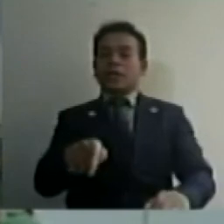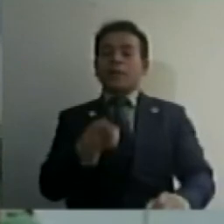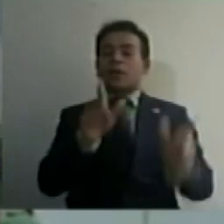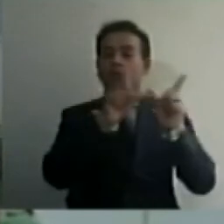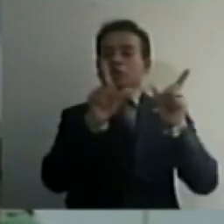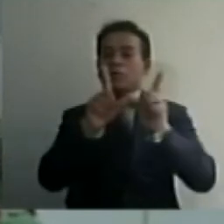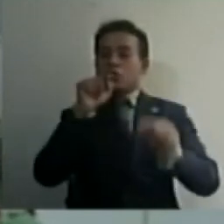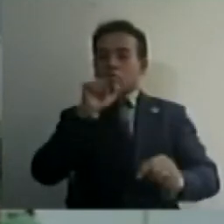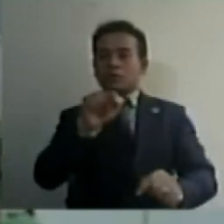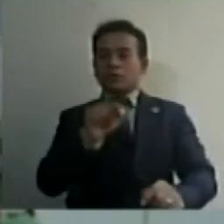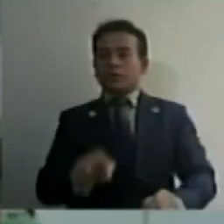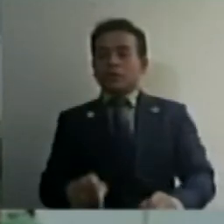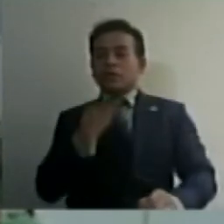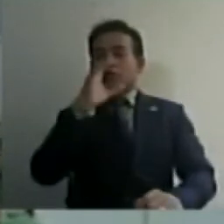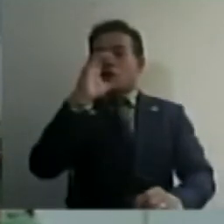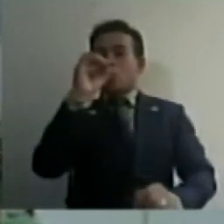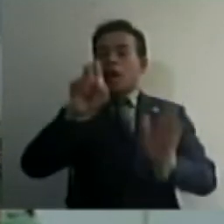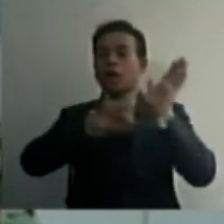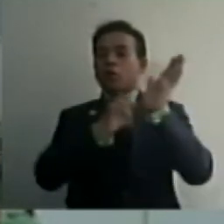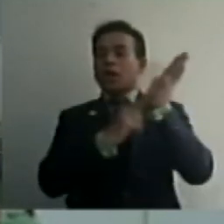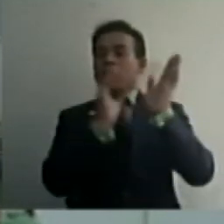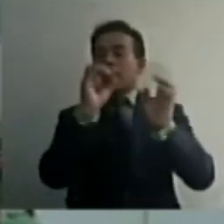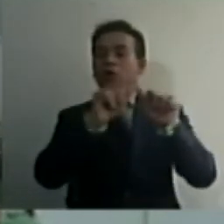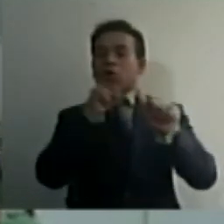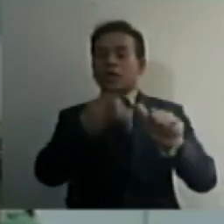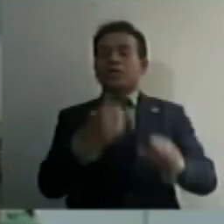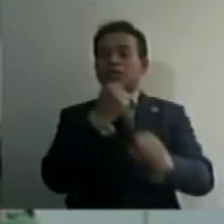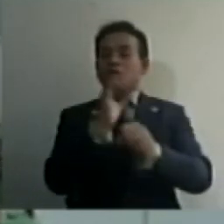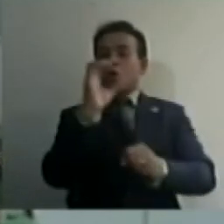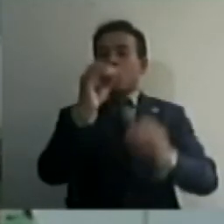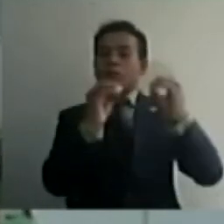www.corona.gov.bd এই ওয়েবসাইটগুলিতে।